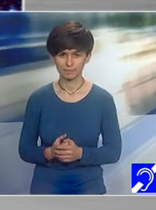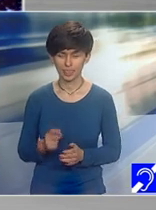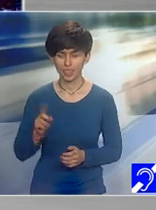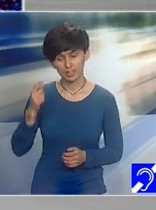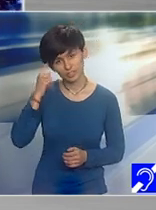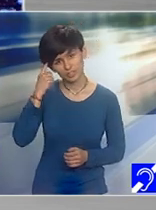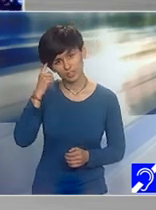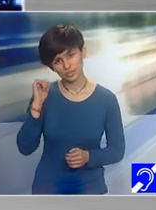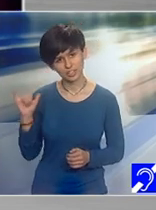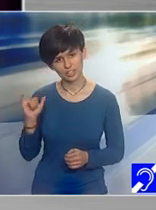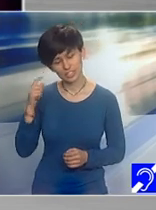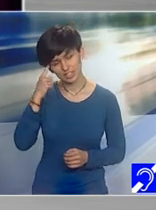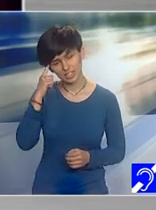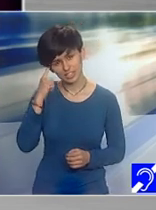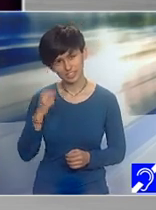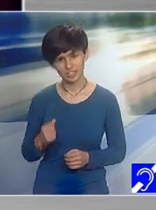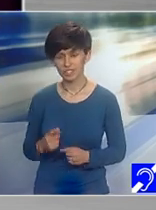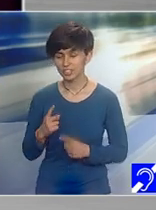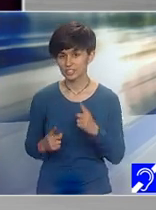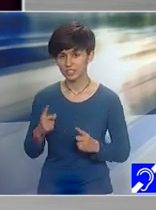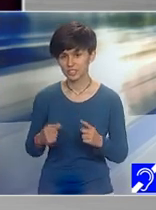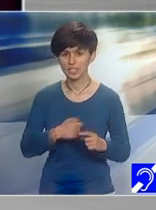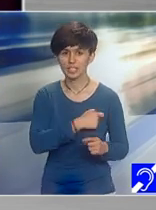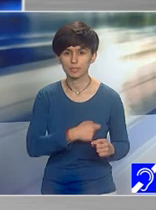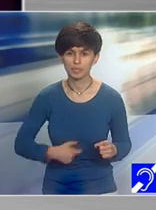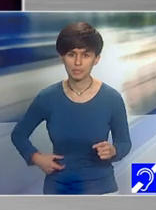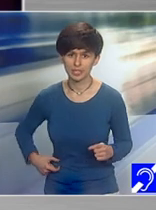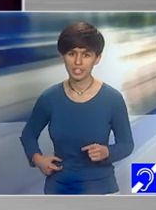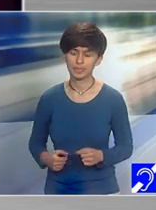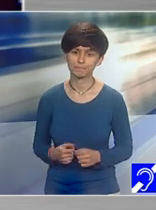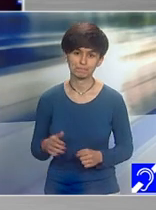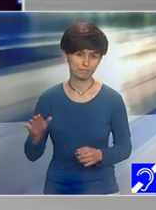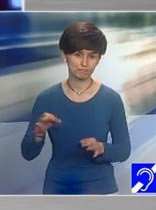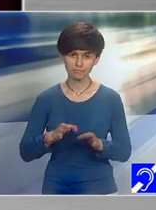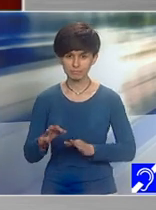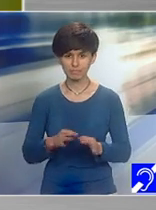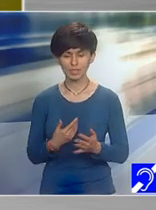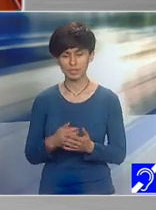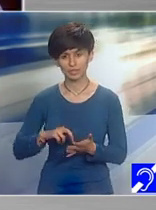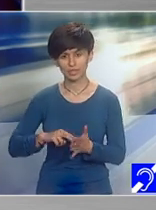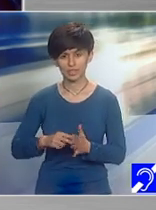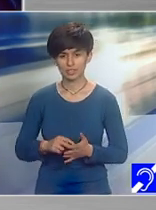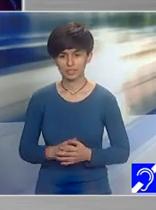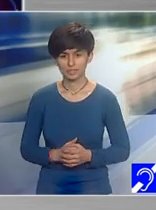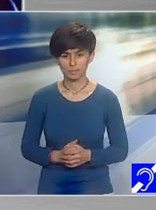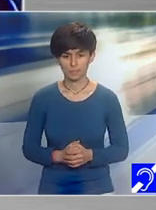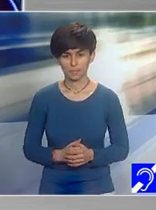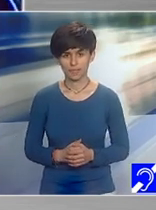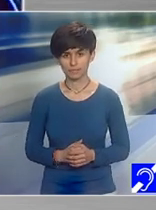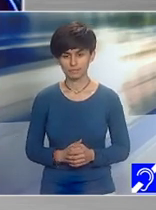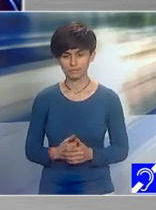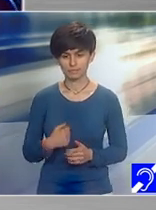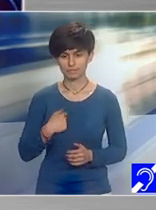aceste aspecte și dacă primăria ia măsuri pentru repararea acestor deficiențe. Pentru că, la fel, cum ziceam, sunt pe banii noștri.